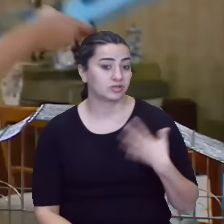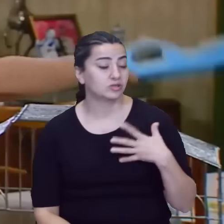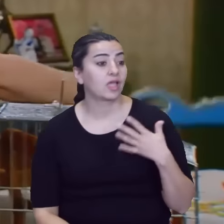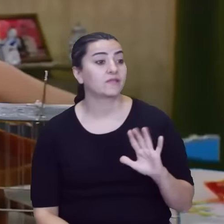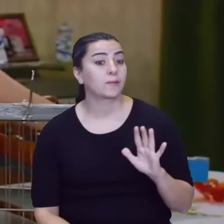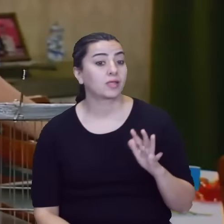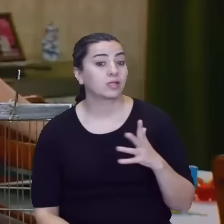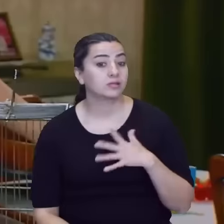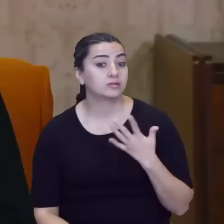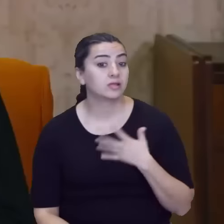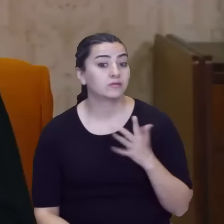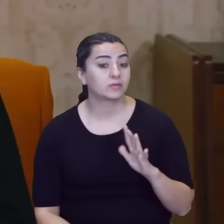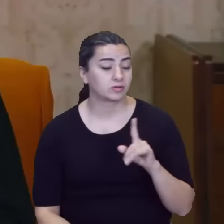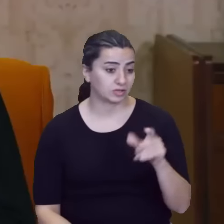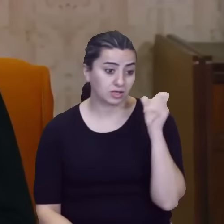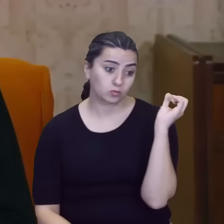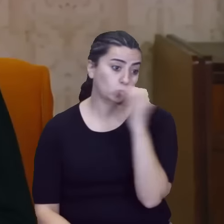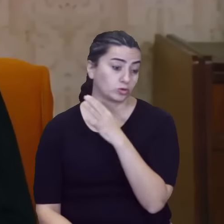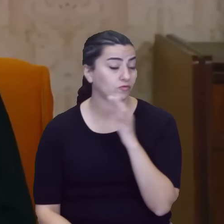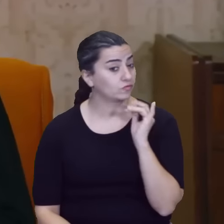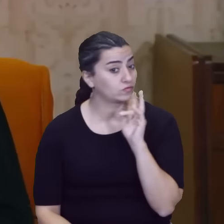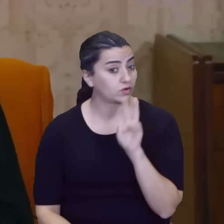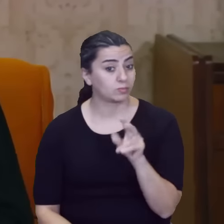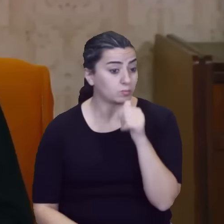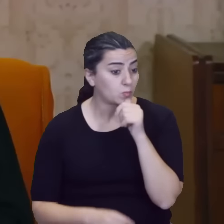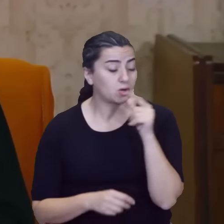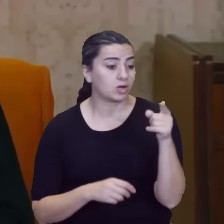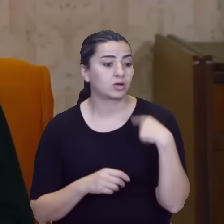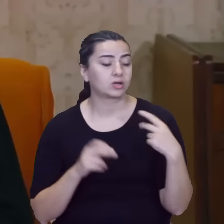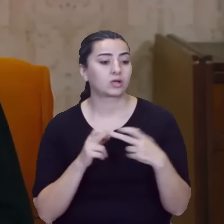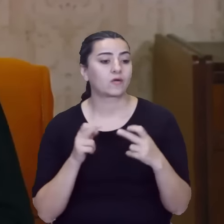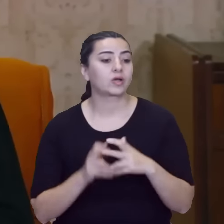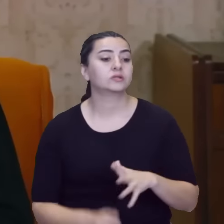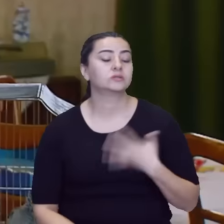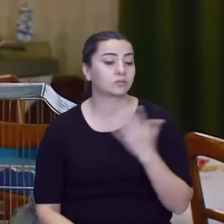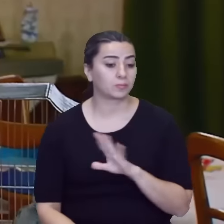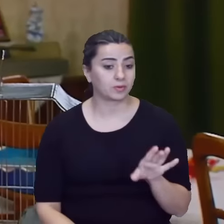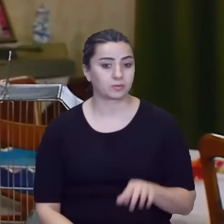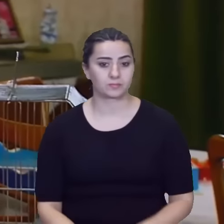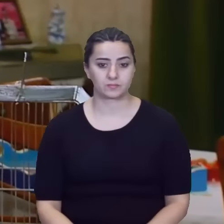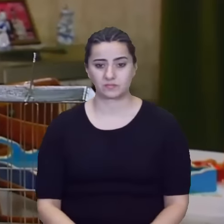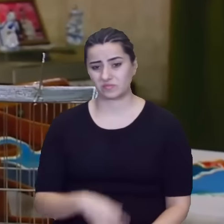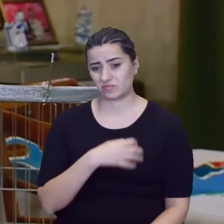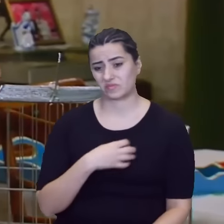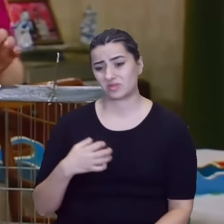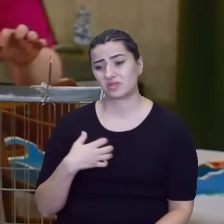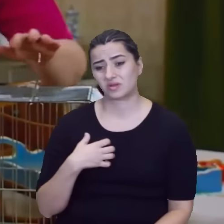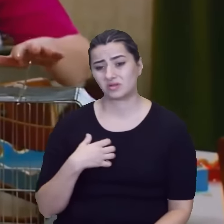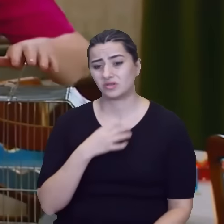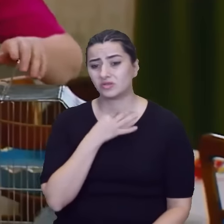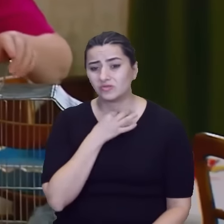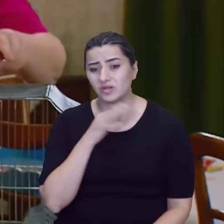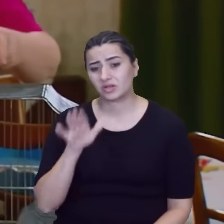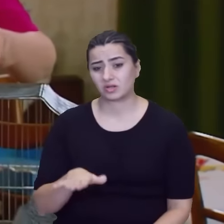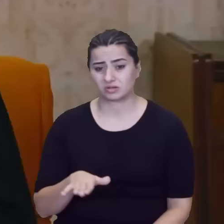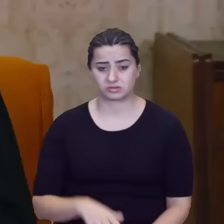hemen. Sevinme. Bak, götüreceksiniz onu buradan. Vallahi billahi ben babanın dakika başı kavga edemem bu yüzden. Yeter. Ya anne,